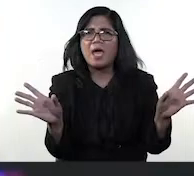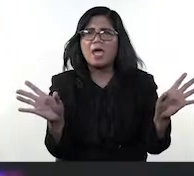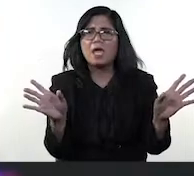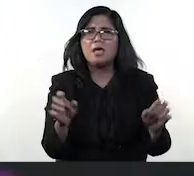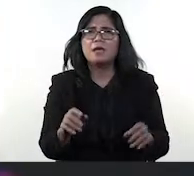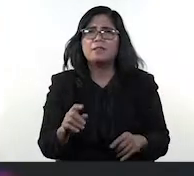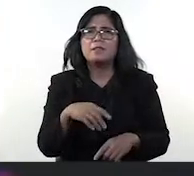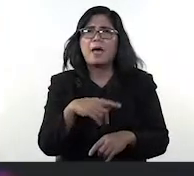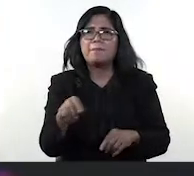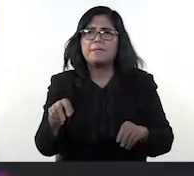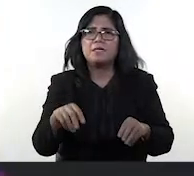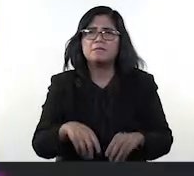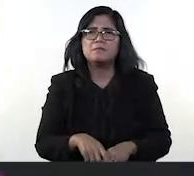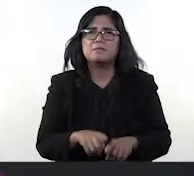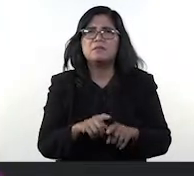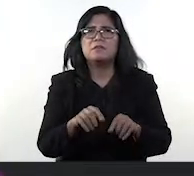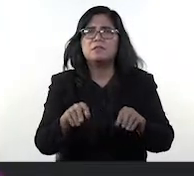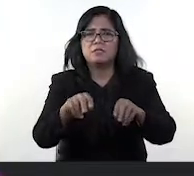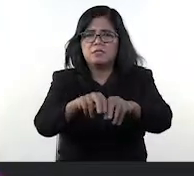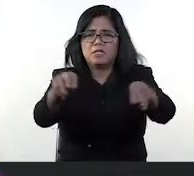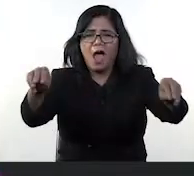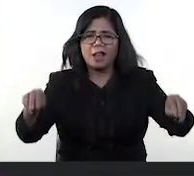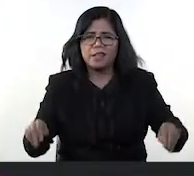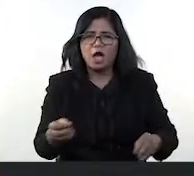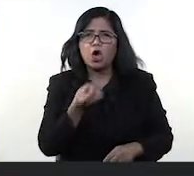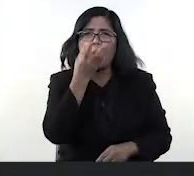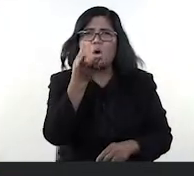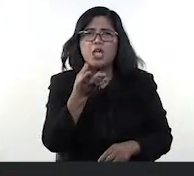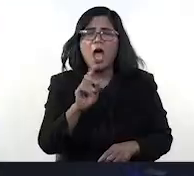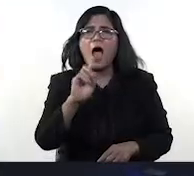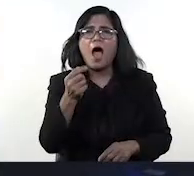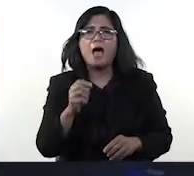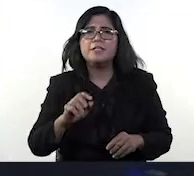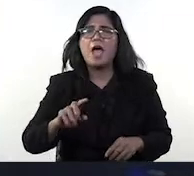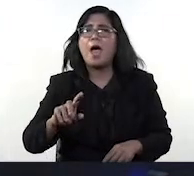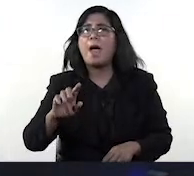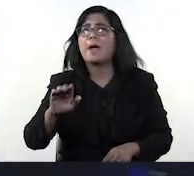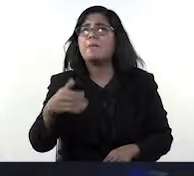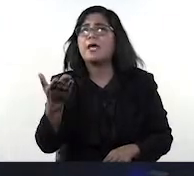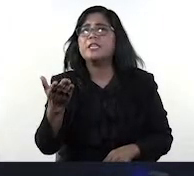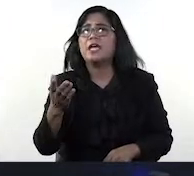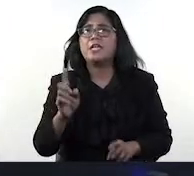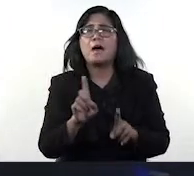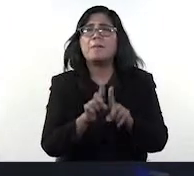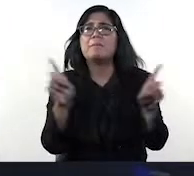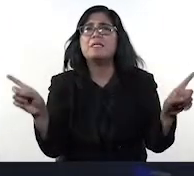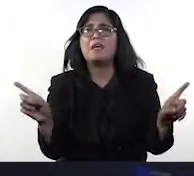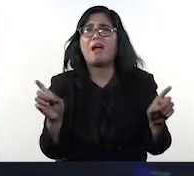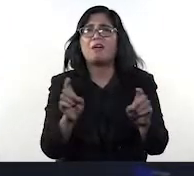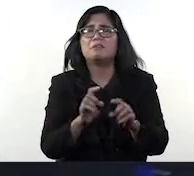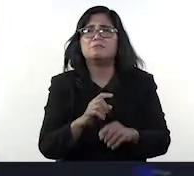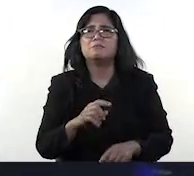tetapi di altar ngomongnya hanya maut yang dapat memisahkan kita wow buat saya saudaranya orang yang konsekwen